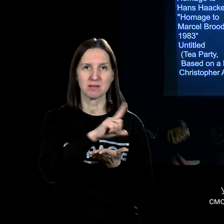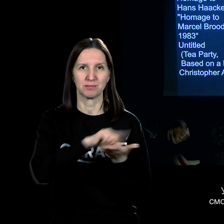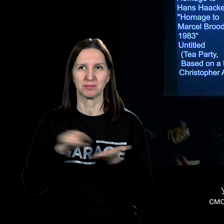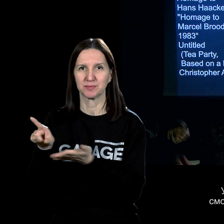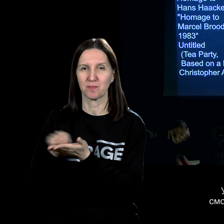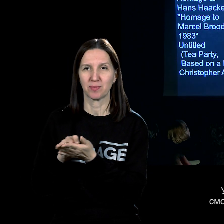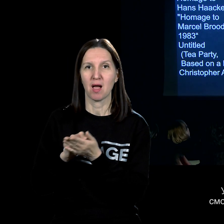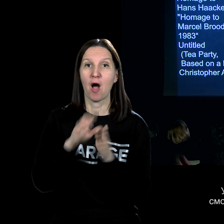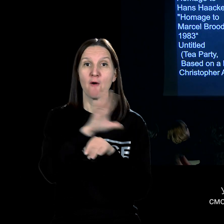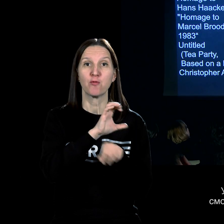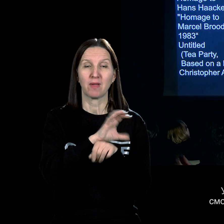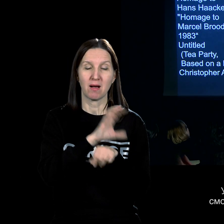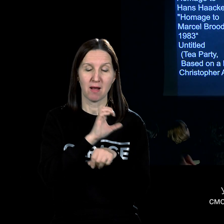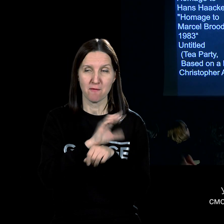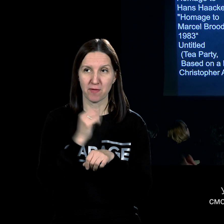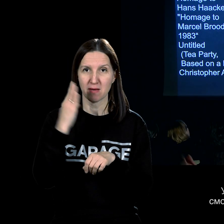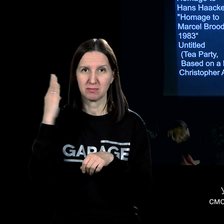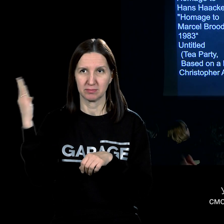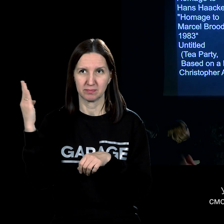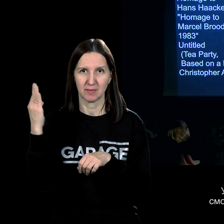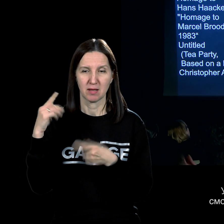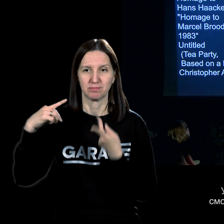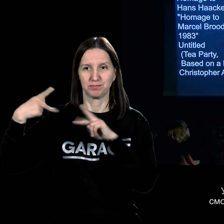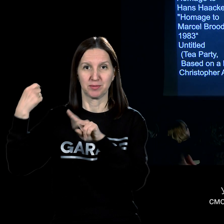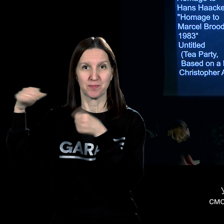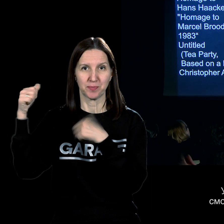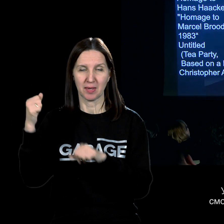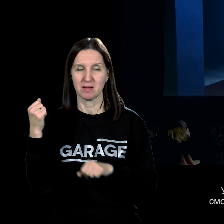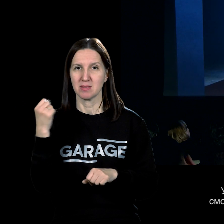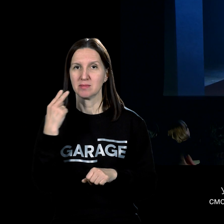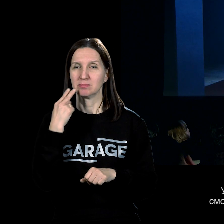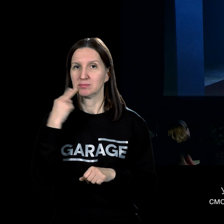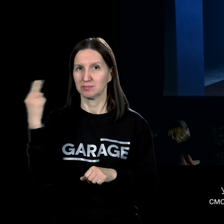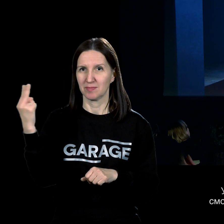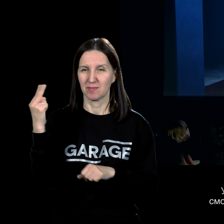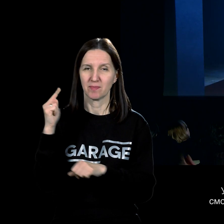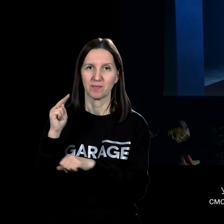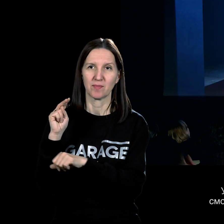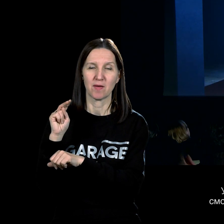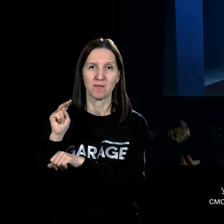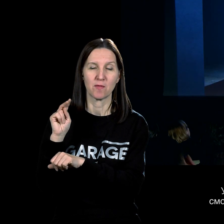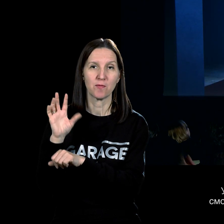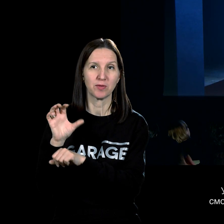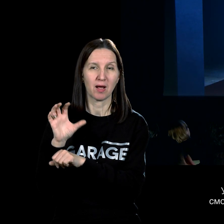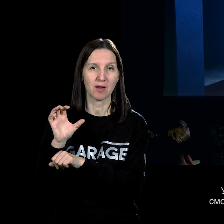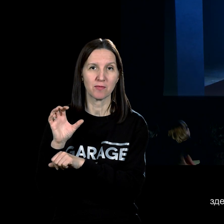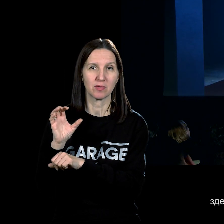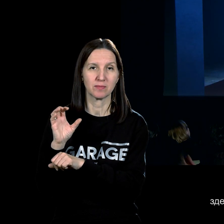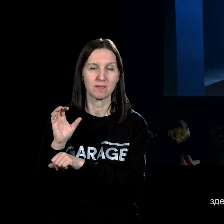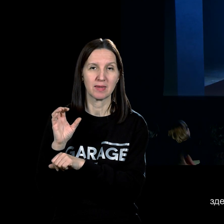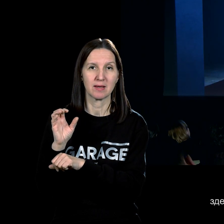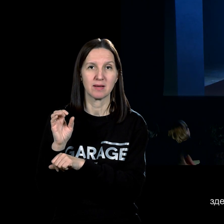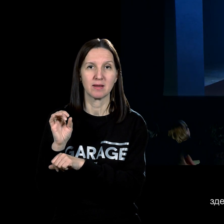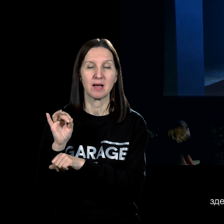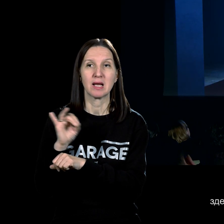перерисованная фотография на фоне перерисованной фотографии, смотрящая на перерисованную фотографию, и